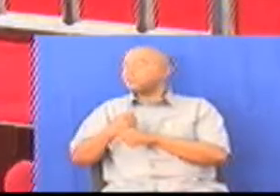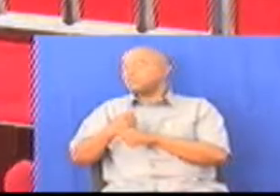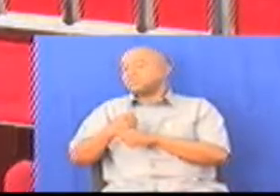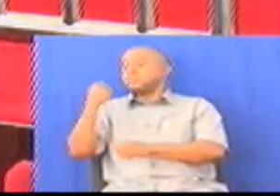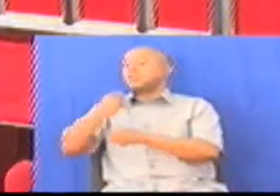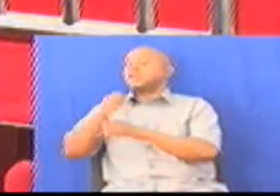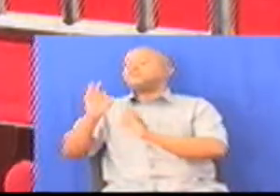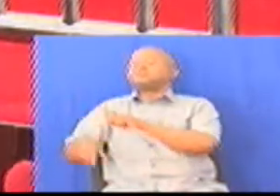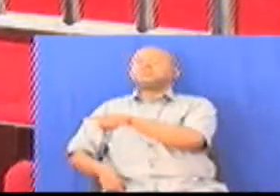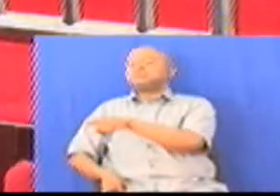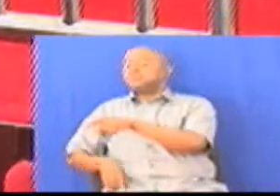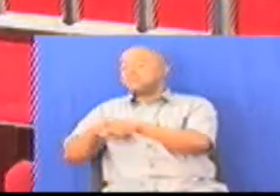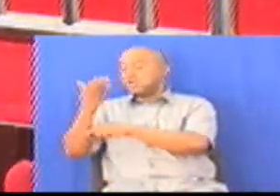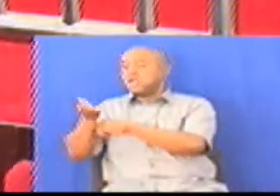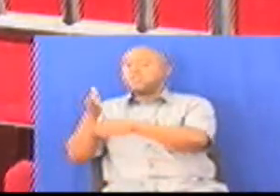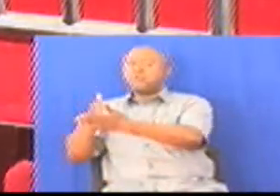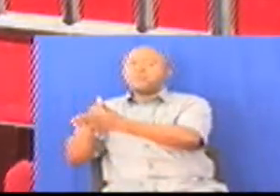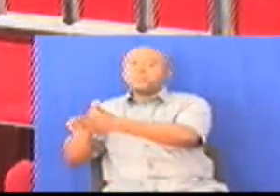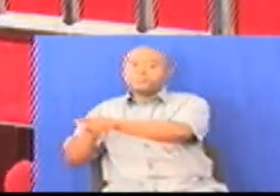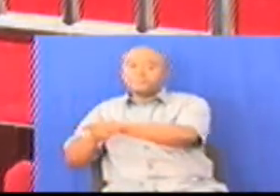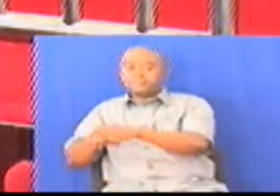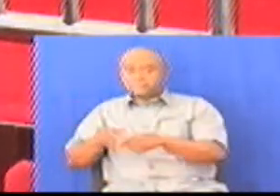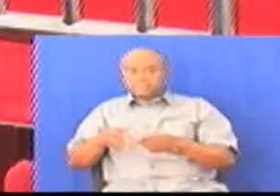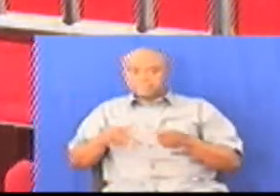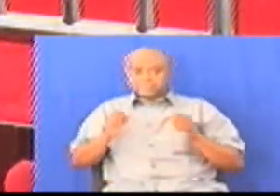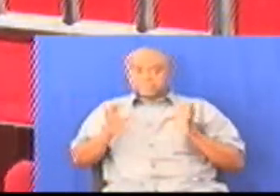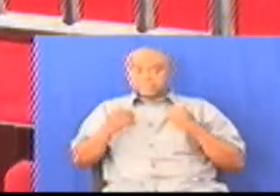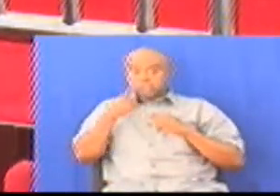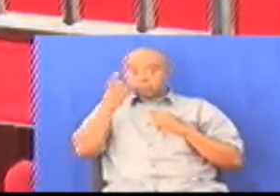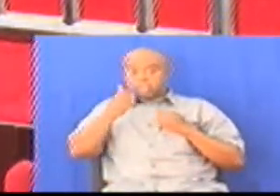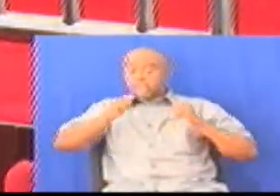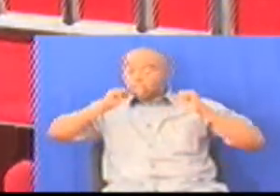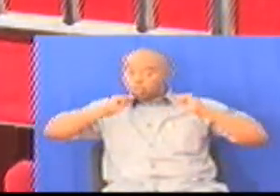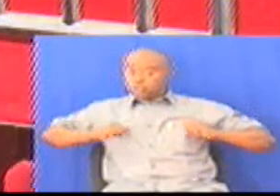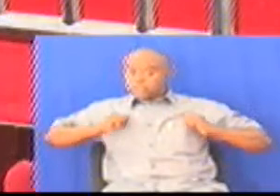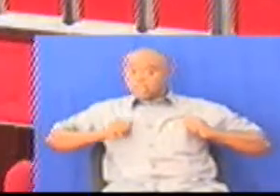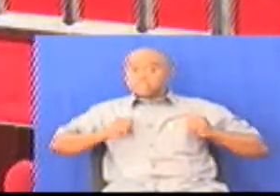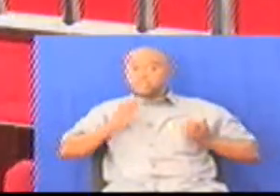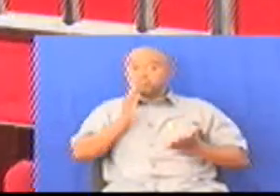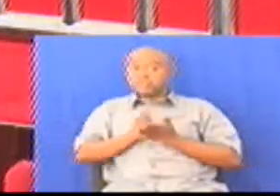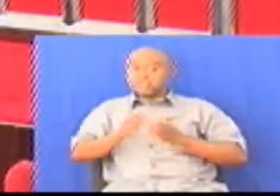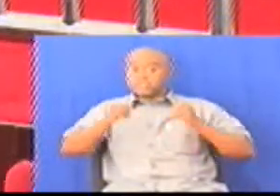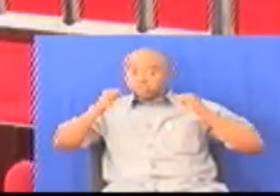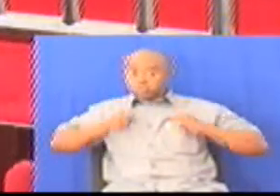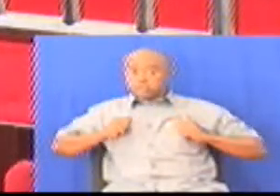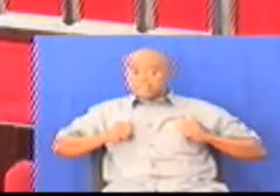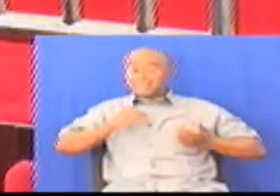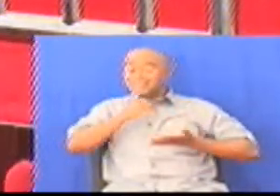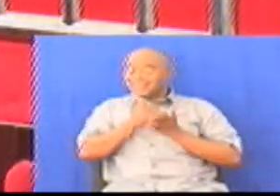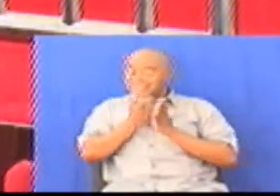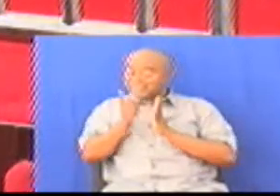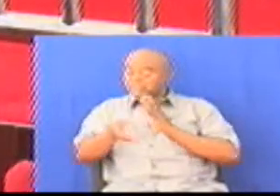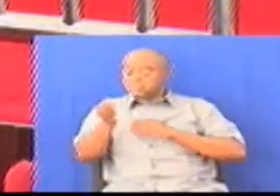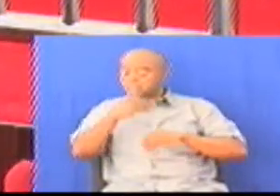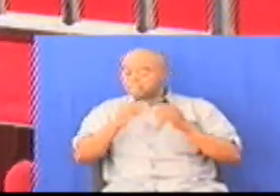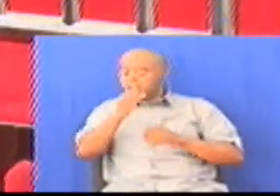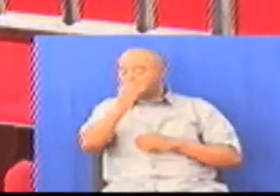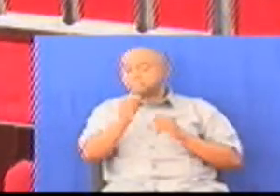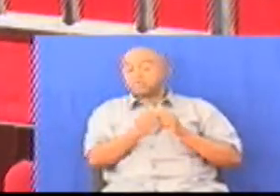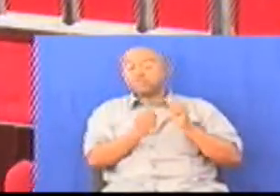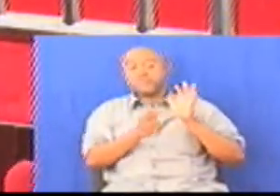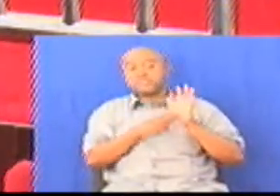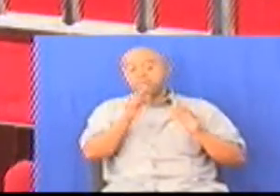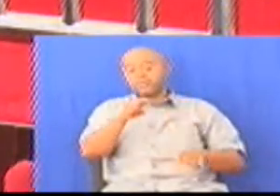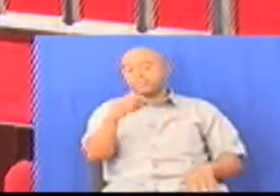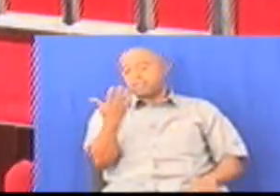Lakini tukitilia maanani kwamba utalii kwa kweli ni sekta ambayo inachangia karibu